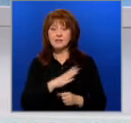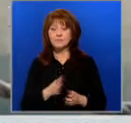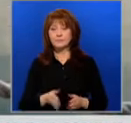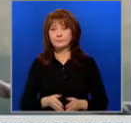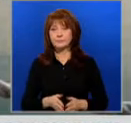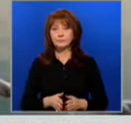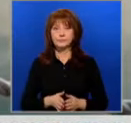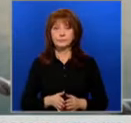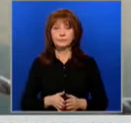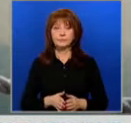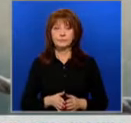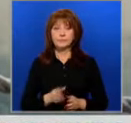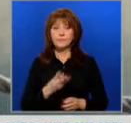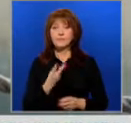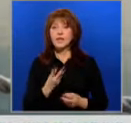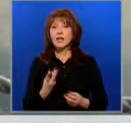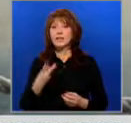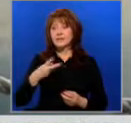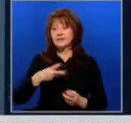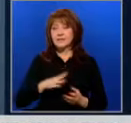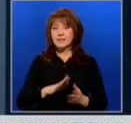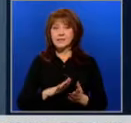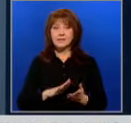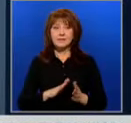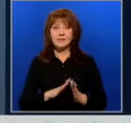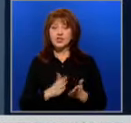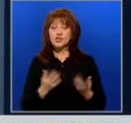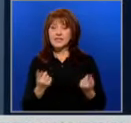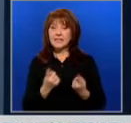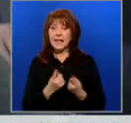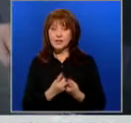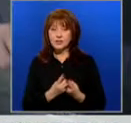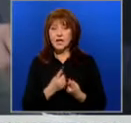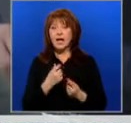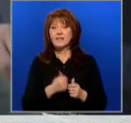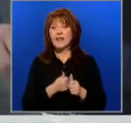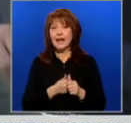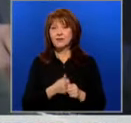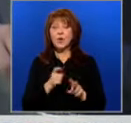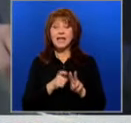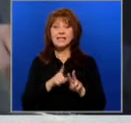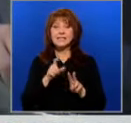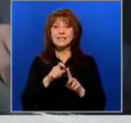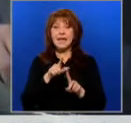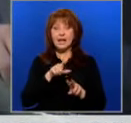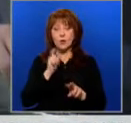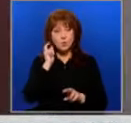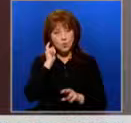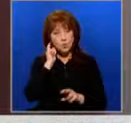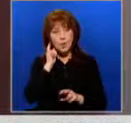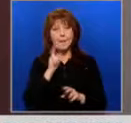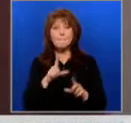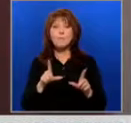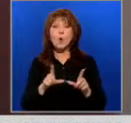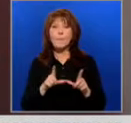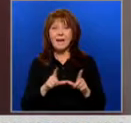пауза. Тристранна среща между шефа на Мосад Давид Барнея, директорът на ЦРУ Уилям Бърнс и шейх Мохамед